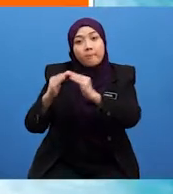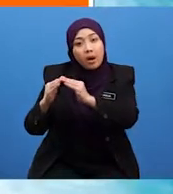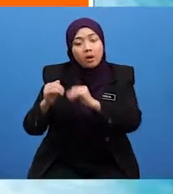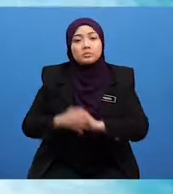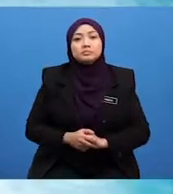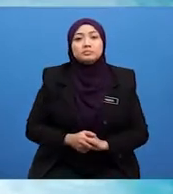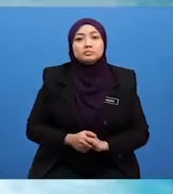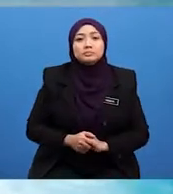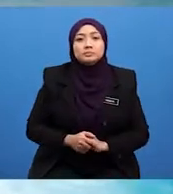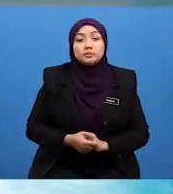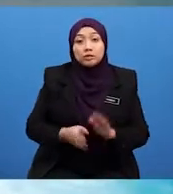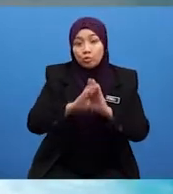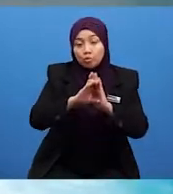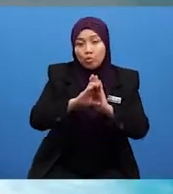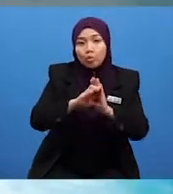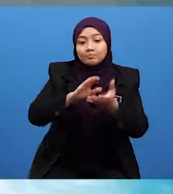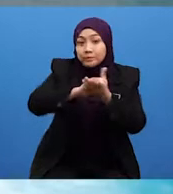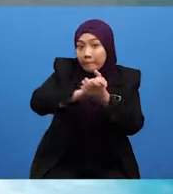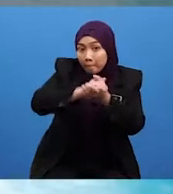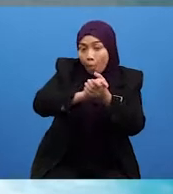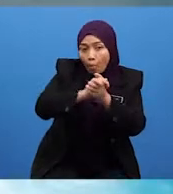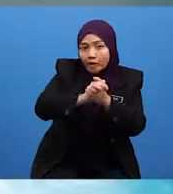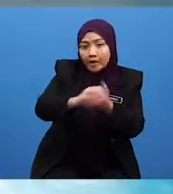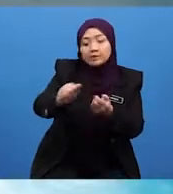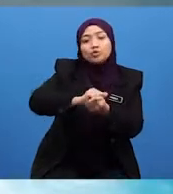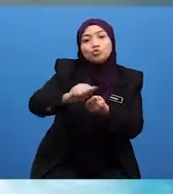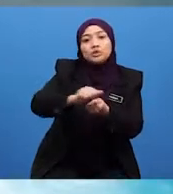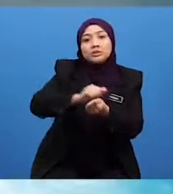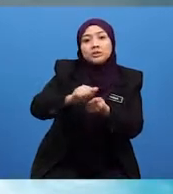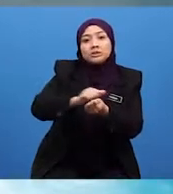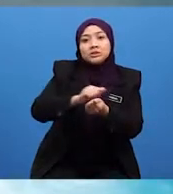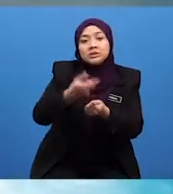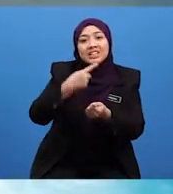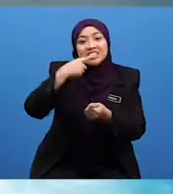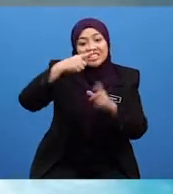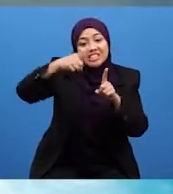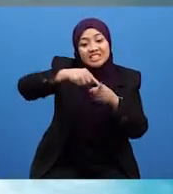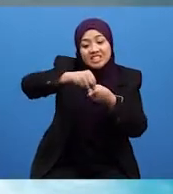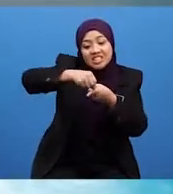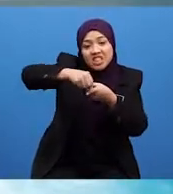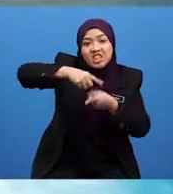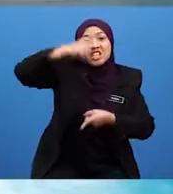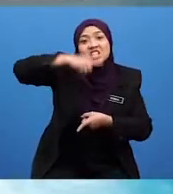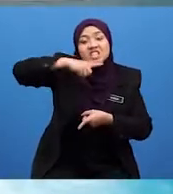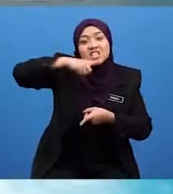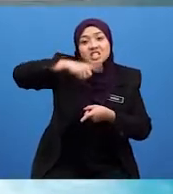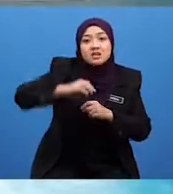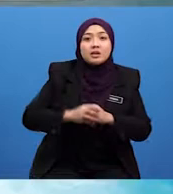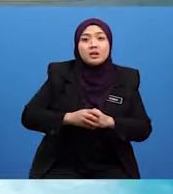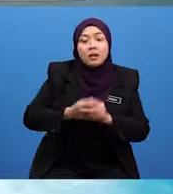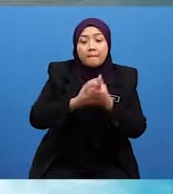ialah sabun, pencuci, ubat gigi, sabun